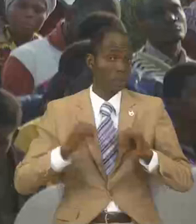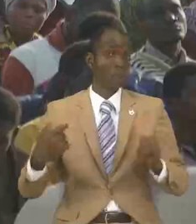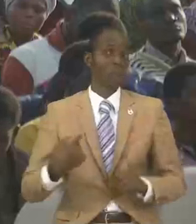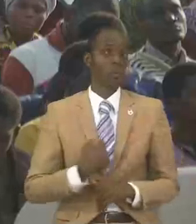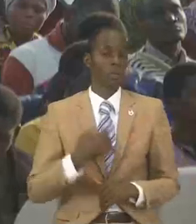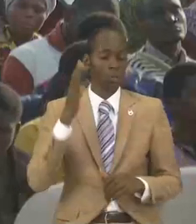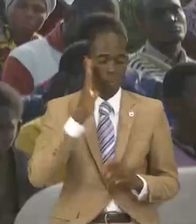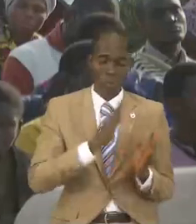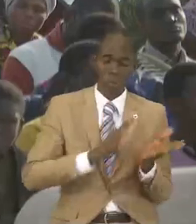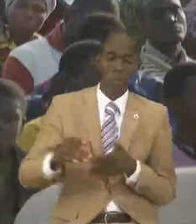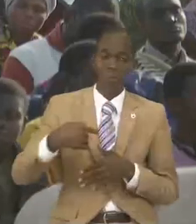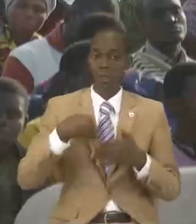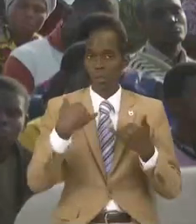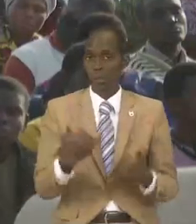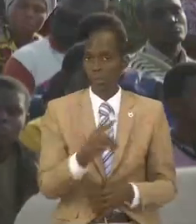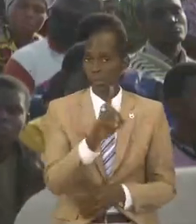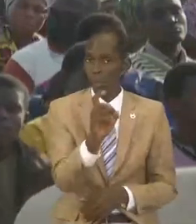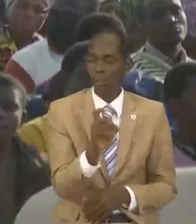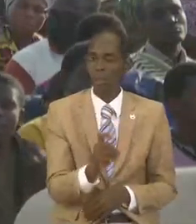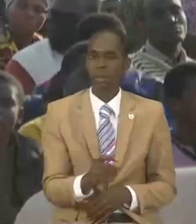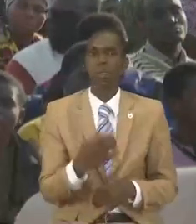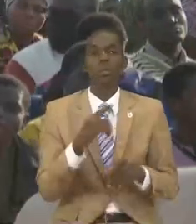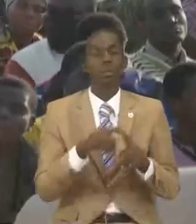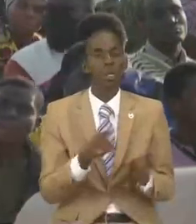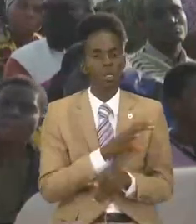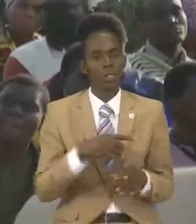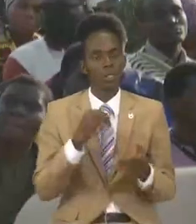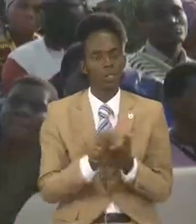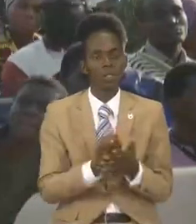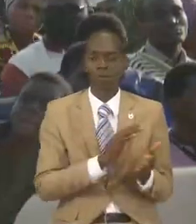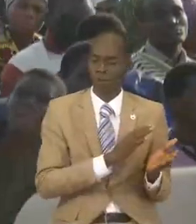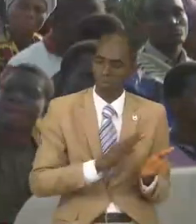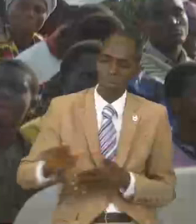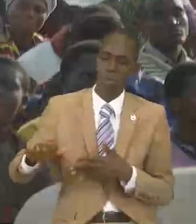maintenant? Est-ce que tu vas me rejeter maintenant? Il dit, renoncez à cela.